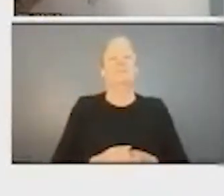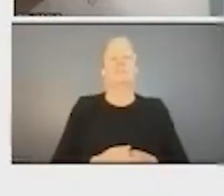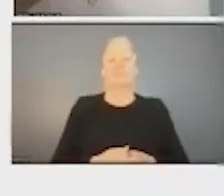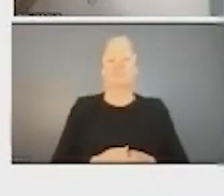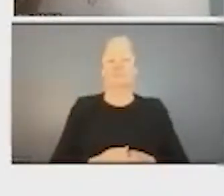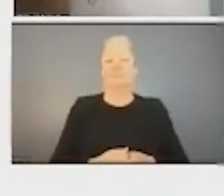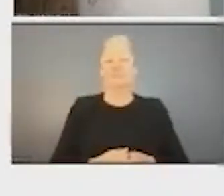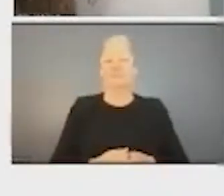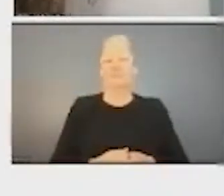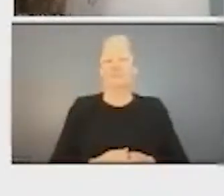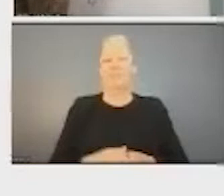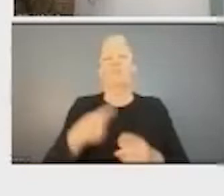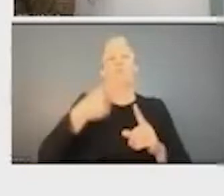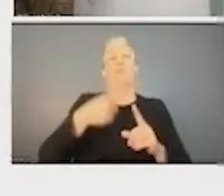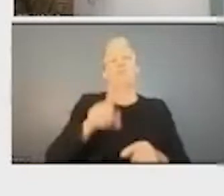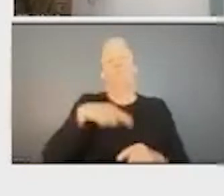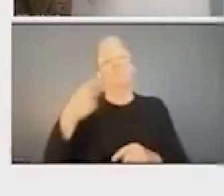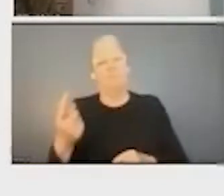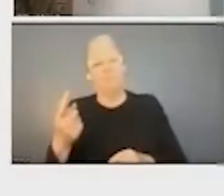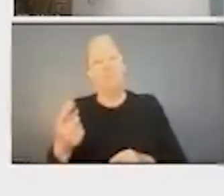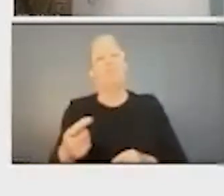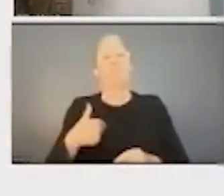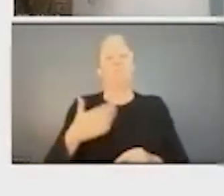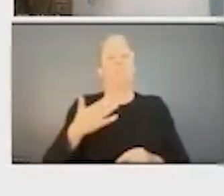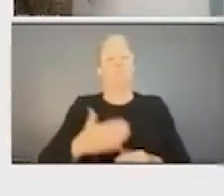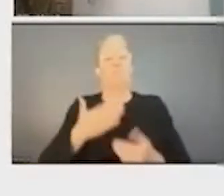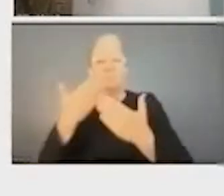سيتحدث معنا إليزابيث